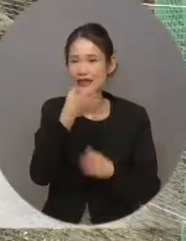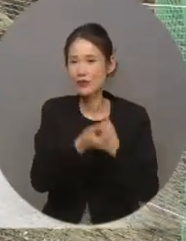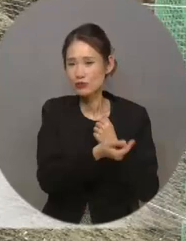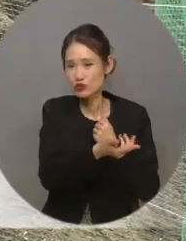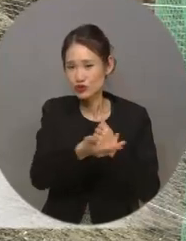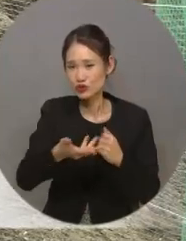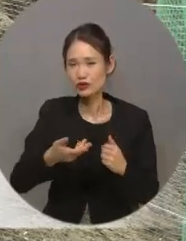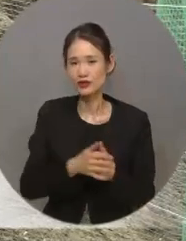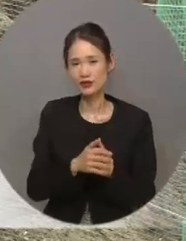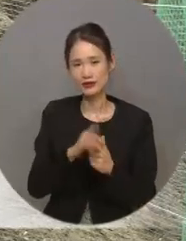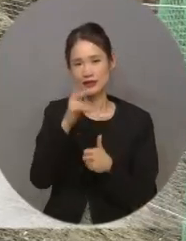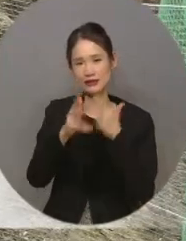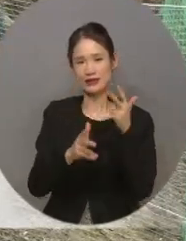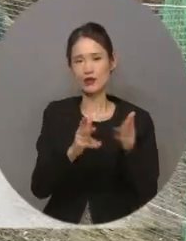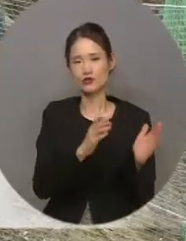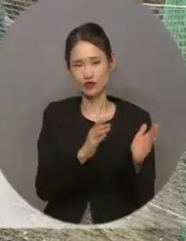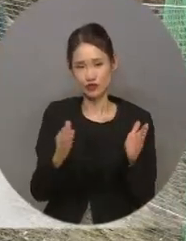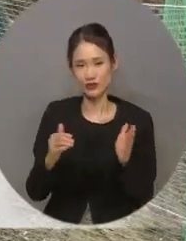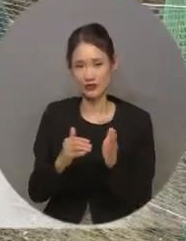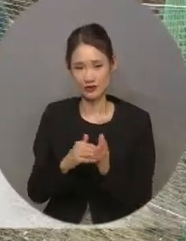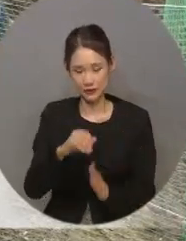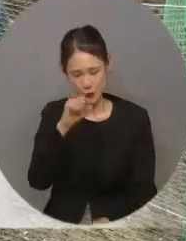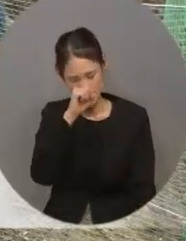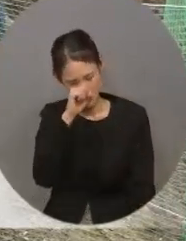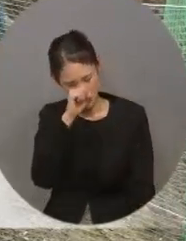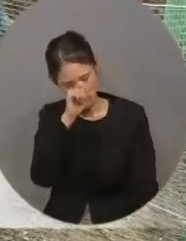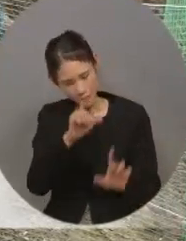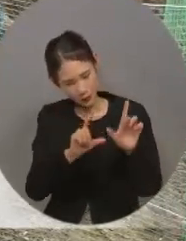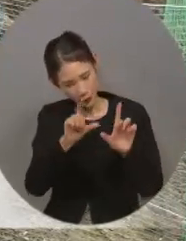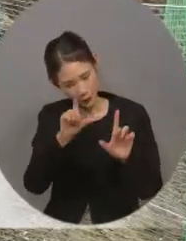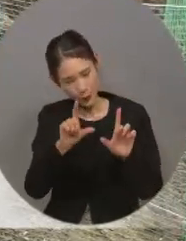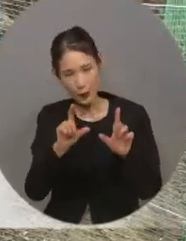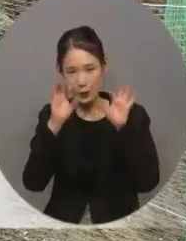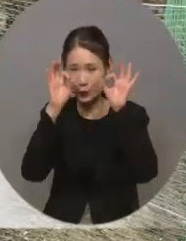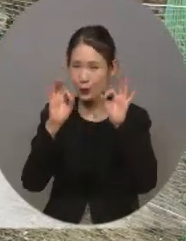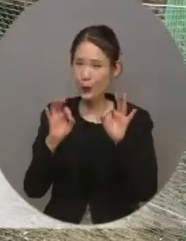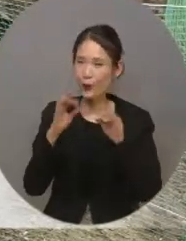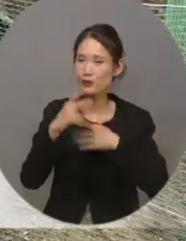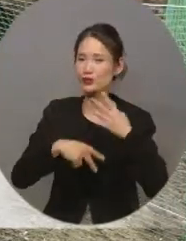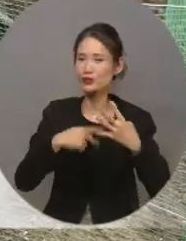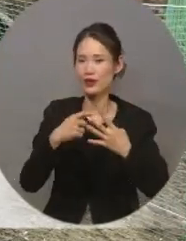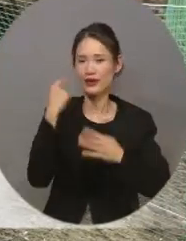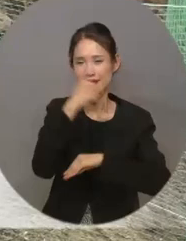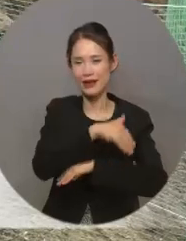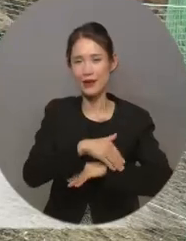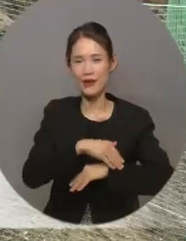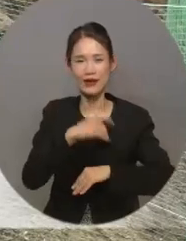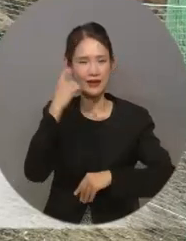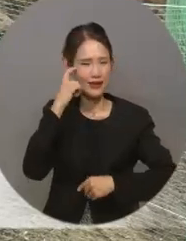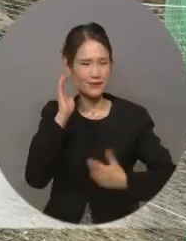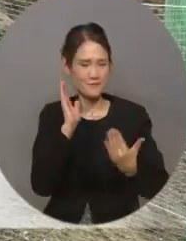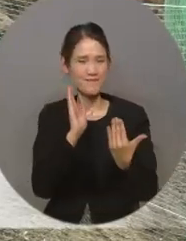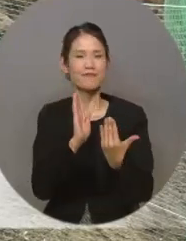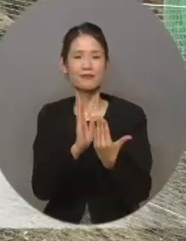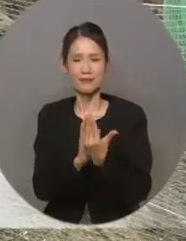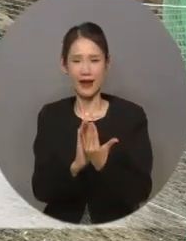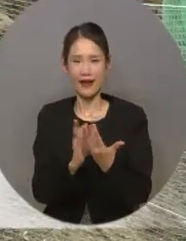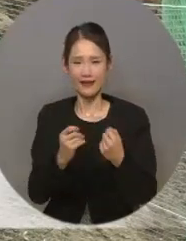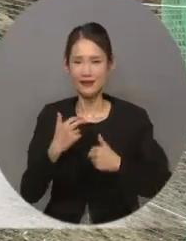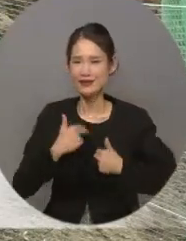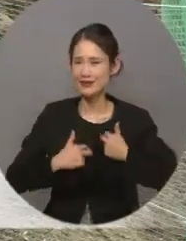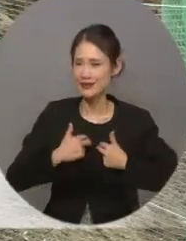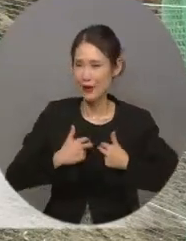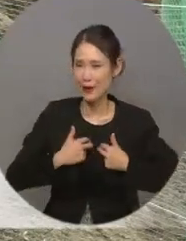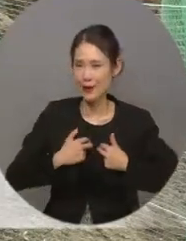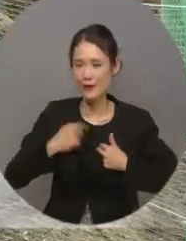이 사업을 지금 준비를 했는데 좋아하는 모습이 저희가 이 프로그램을 계획했었던 의도하고 좀 잘 맞잖아 해서 굉장히 좀